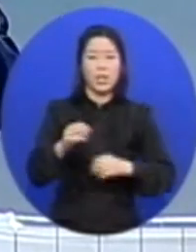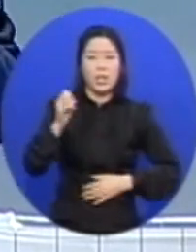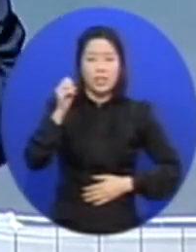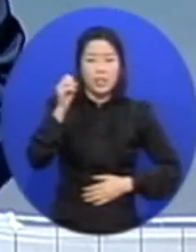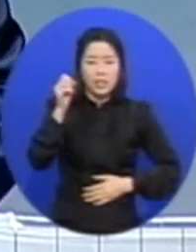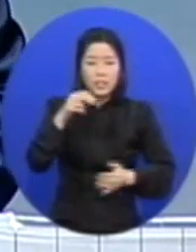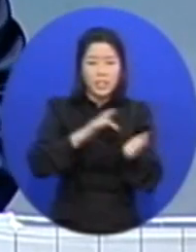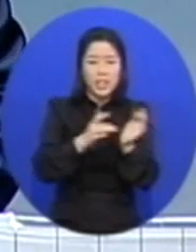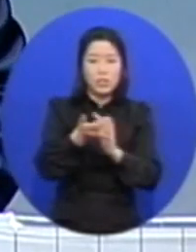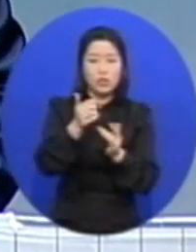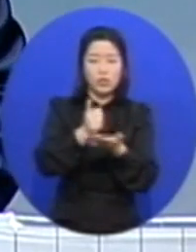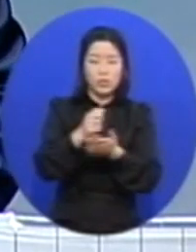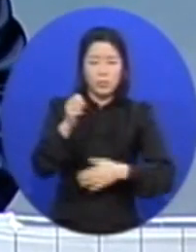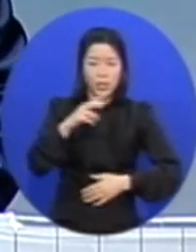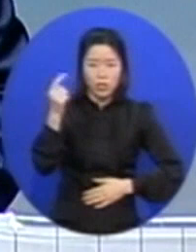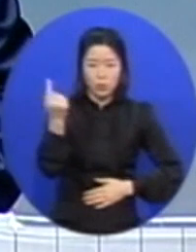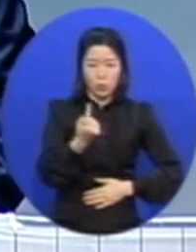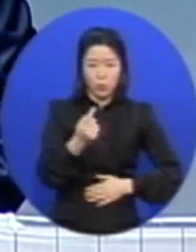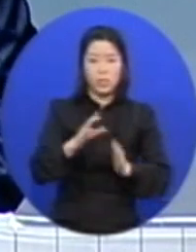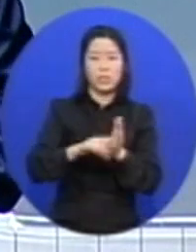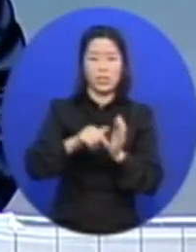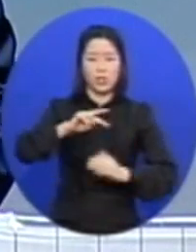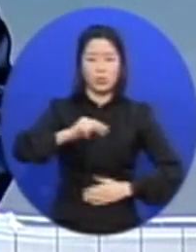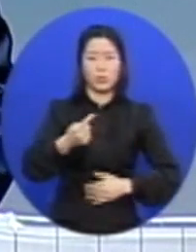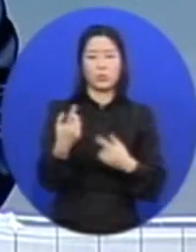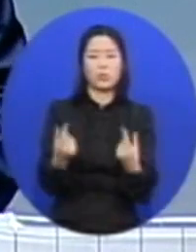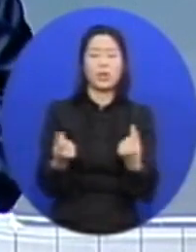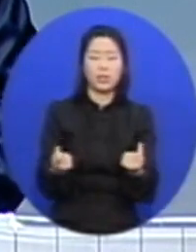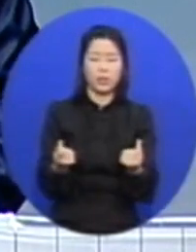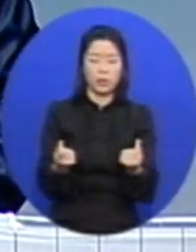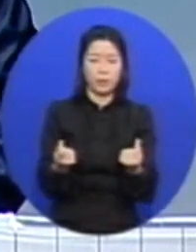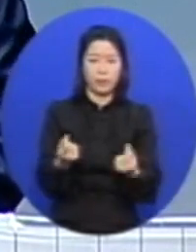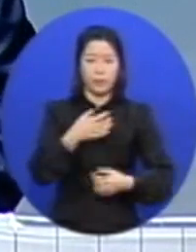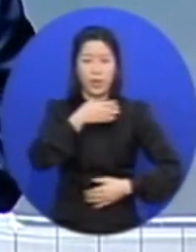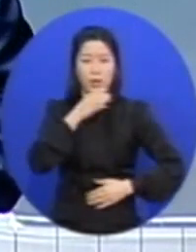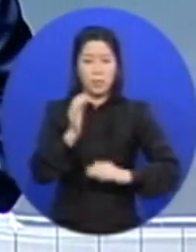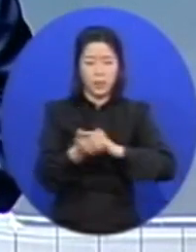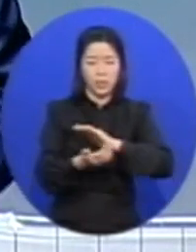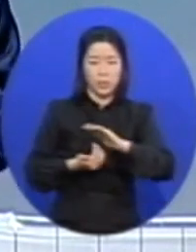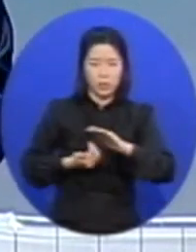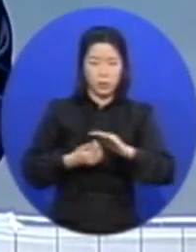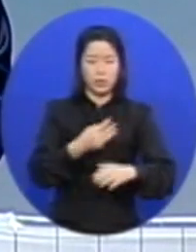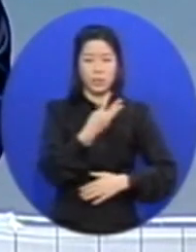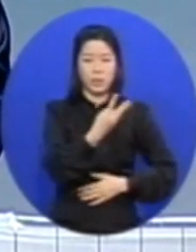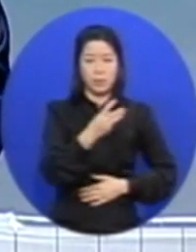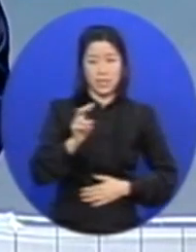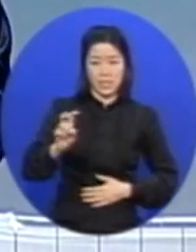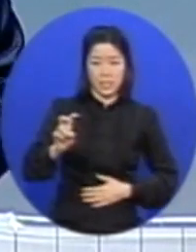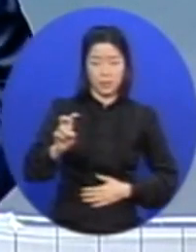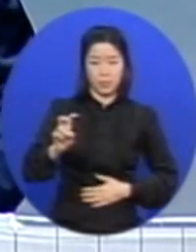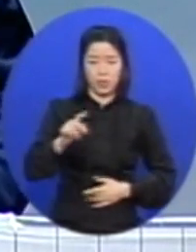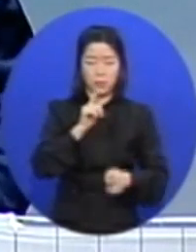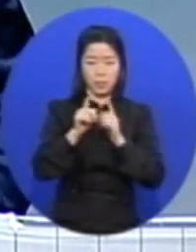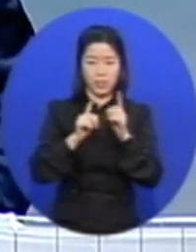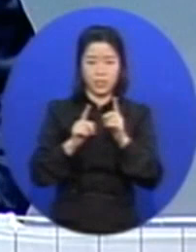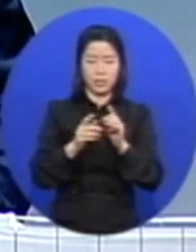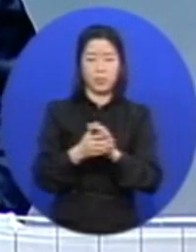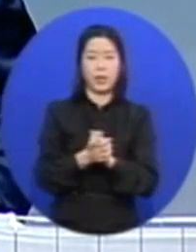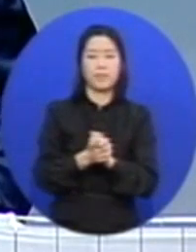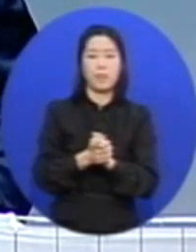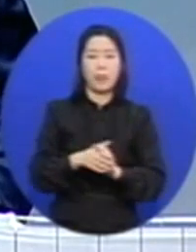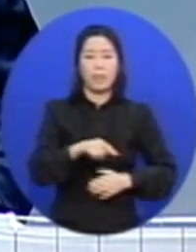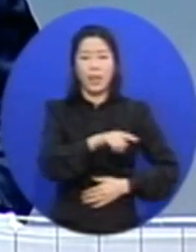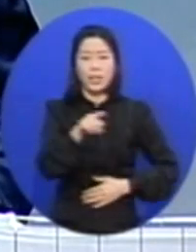똑같이 된다는 거죠 필 베드로전서 3자 20절 말씀 에 이런 말씀을 하셨습니다